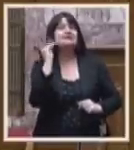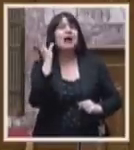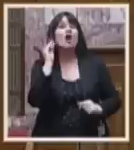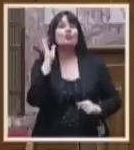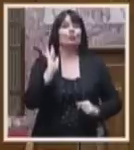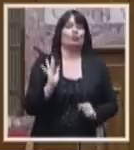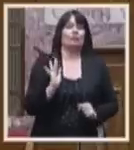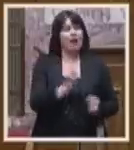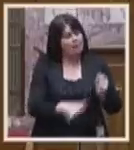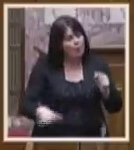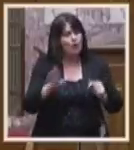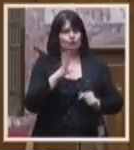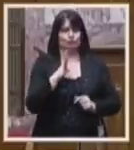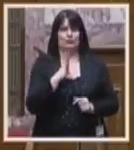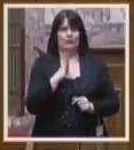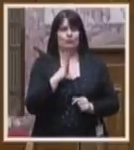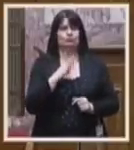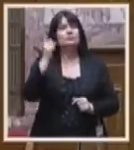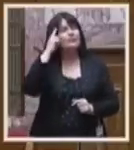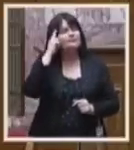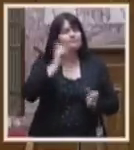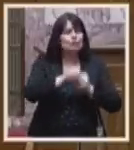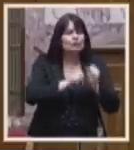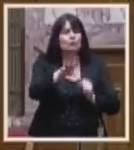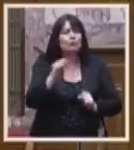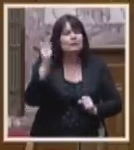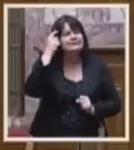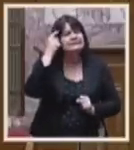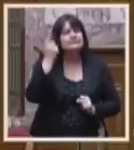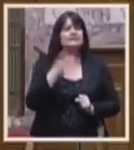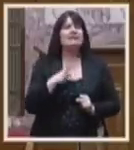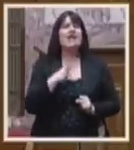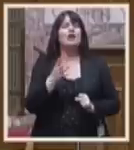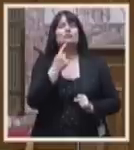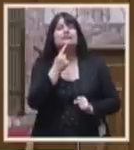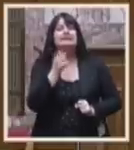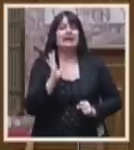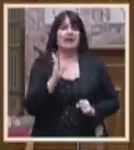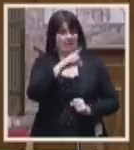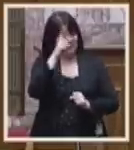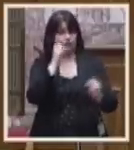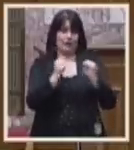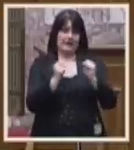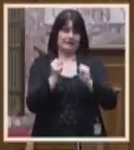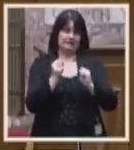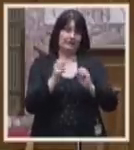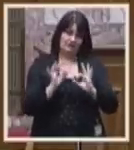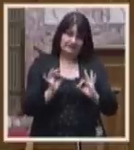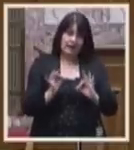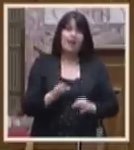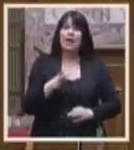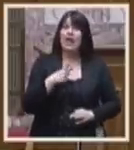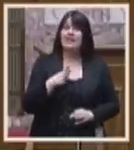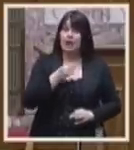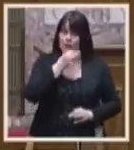να το κάνουμε αφού γραζόμαστε και να τα αντιμετωπίζουμε μέσα στα δύσκολα πλαίσια αυτής της κρίσης. Αυτό που θέλω